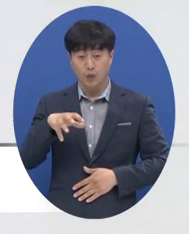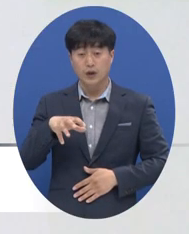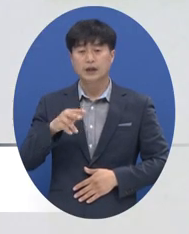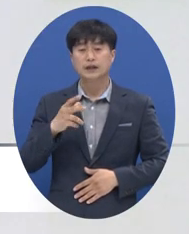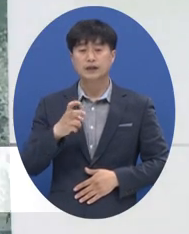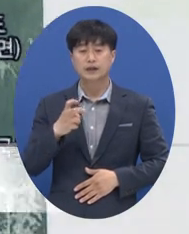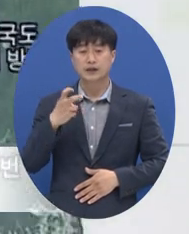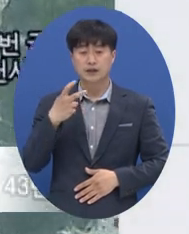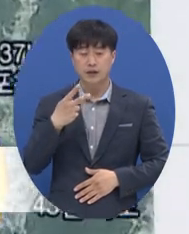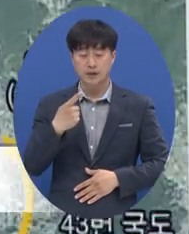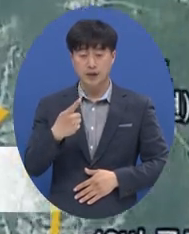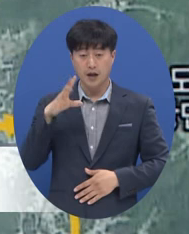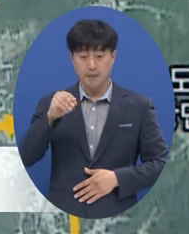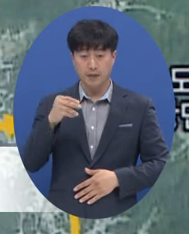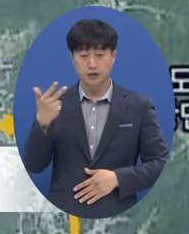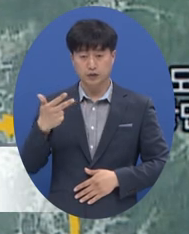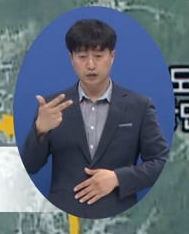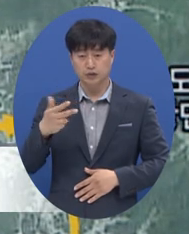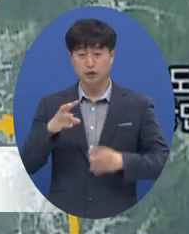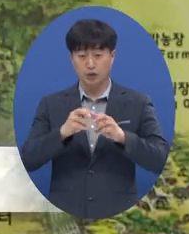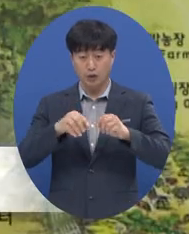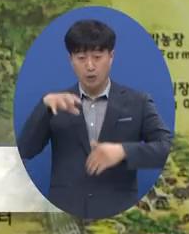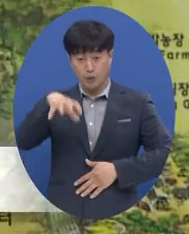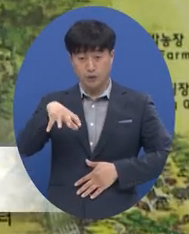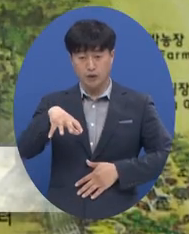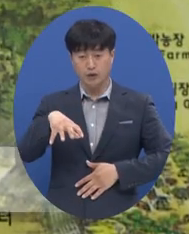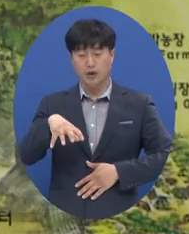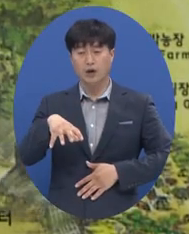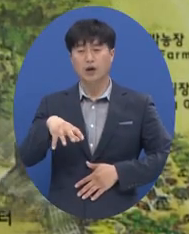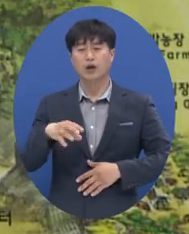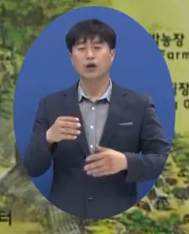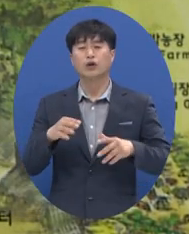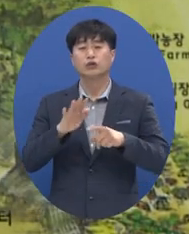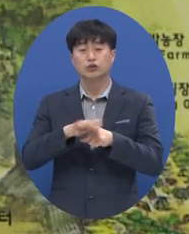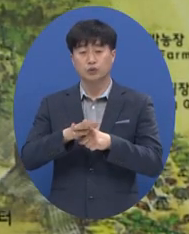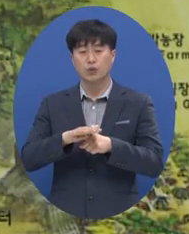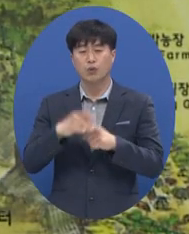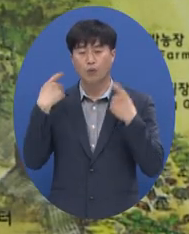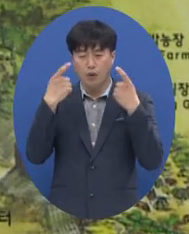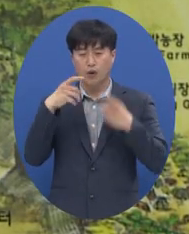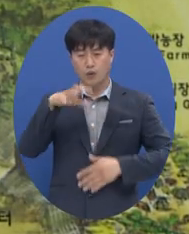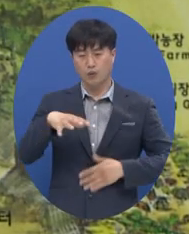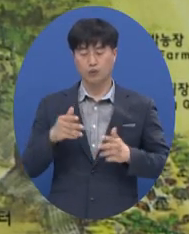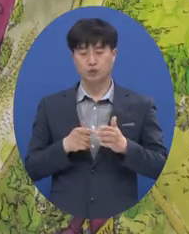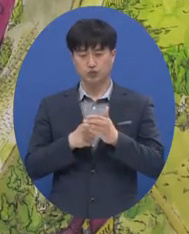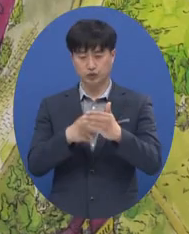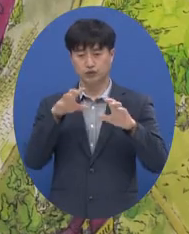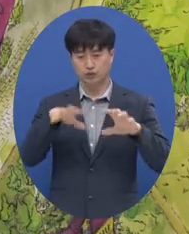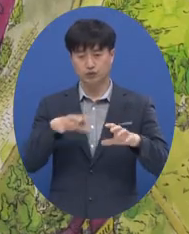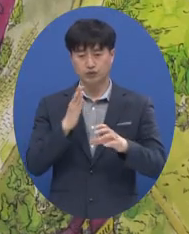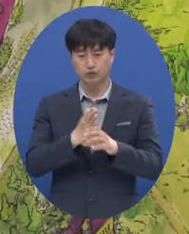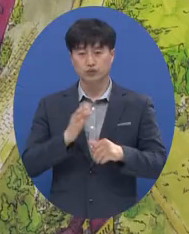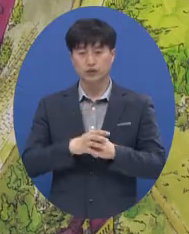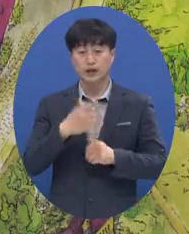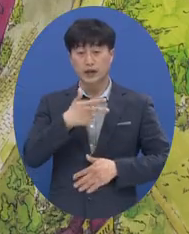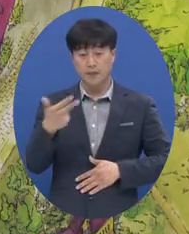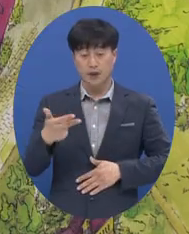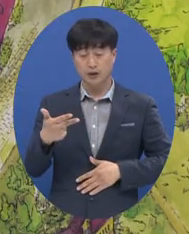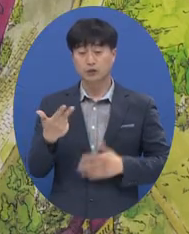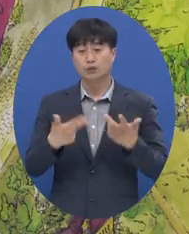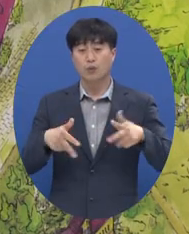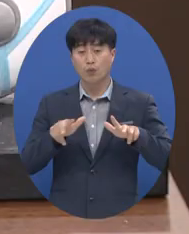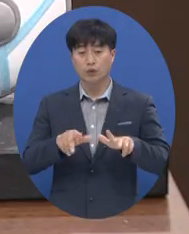채 11만 7000여 제곱미터 규모 부지에 농촌관광 휴양 단지를 추진 중입니다 덴마크